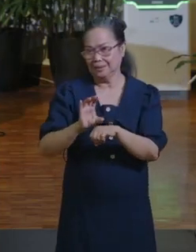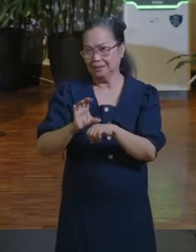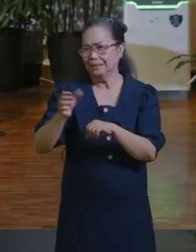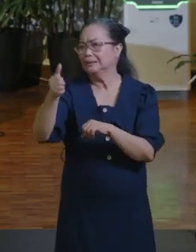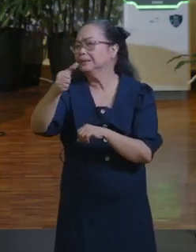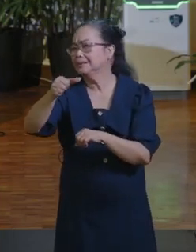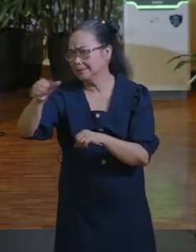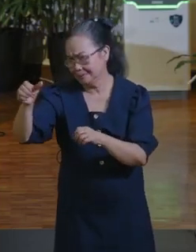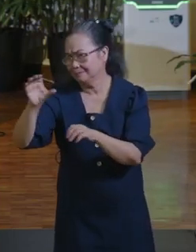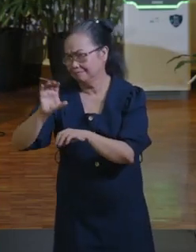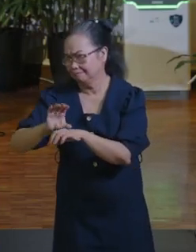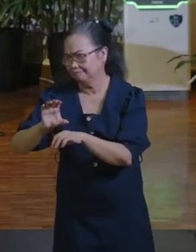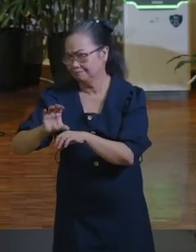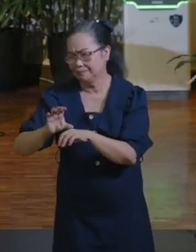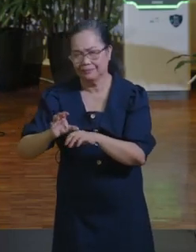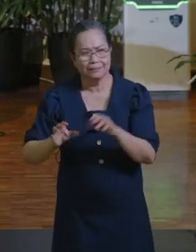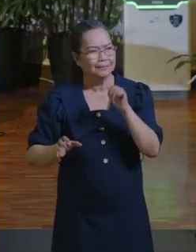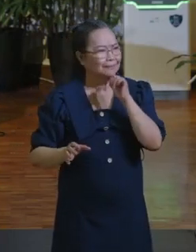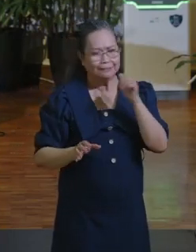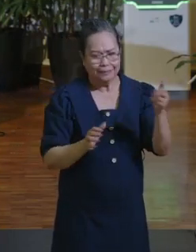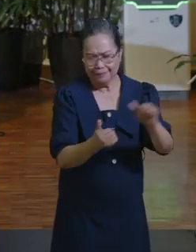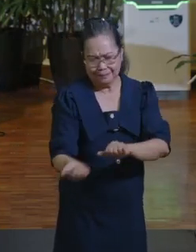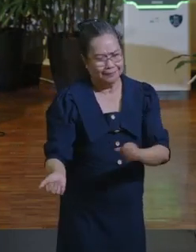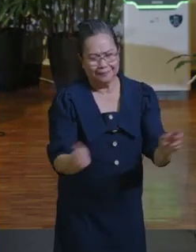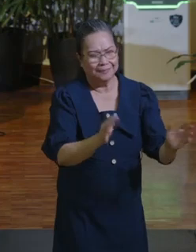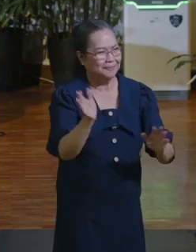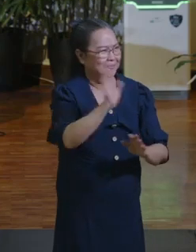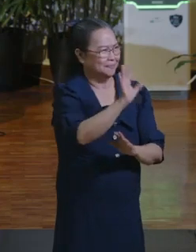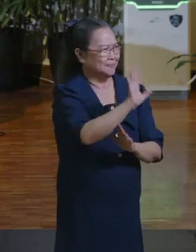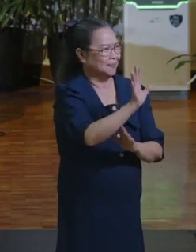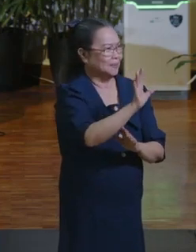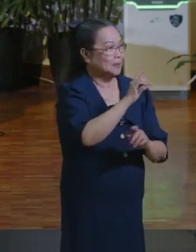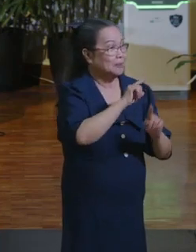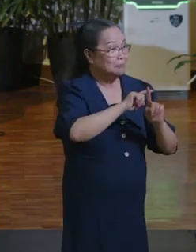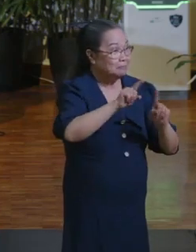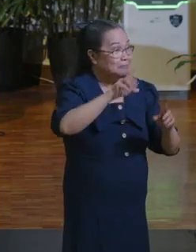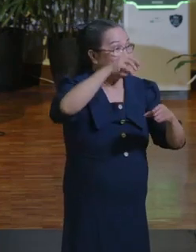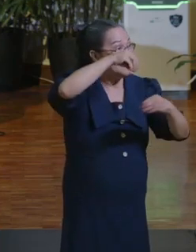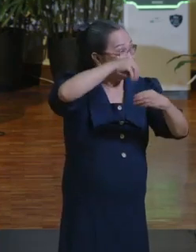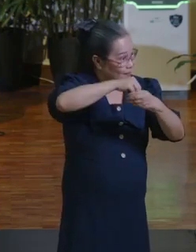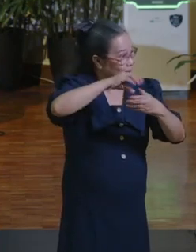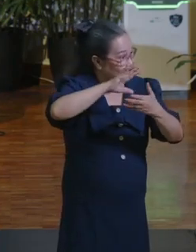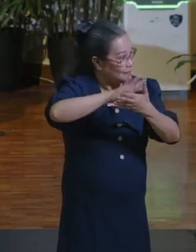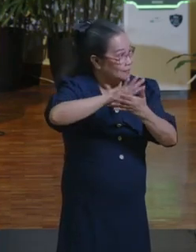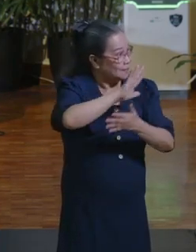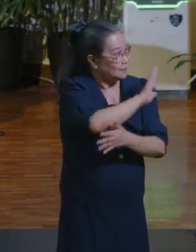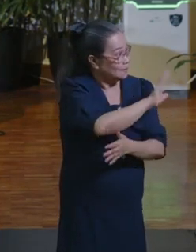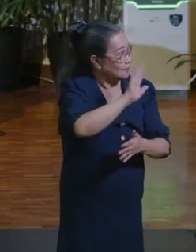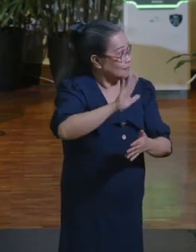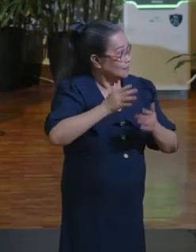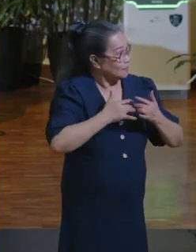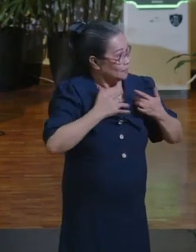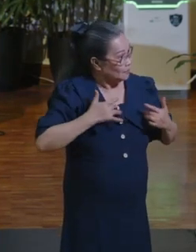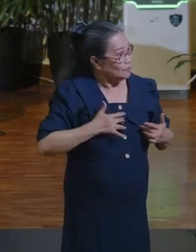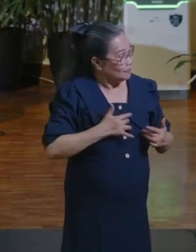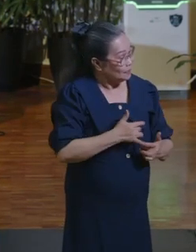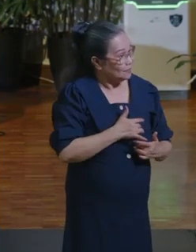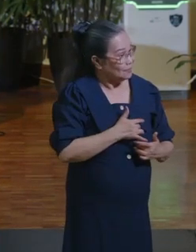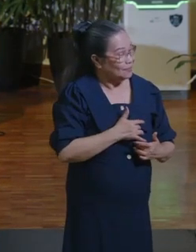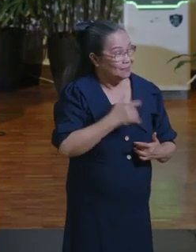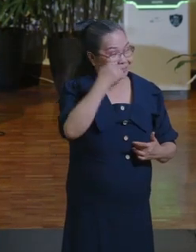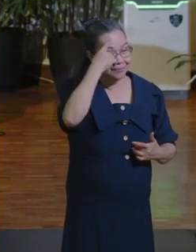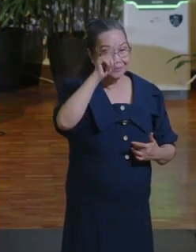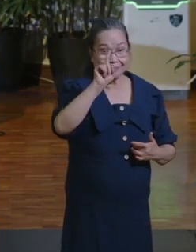Hindi ito water baptism. Ang sabi sa 1 Corinthians 12:12 and 13, for